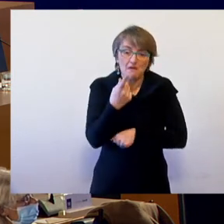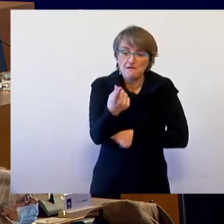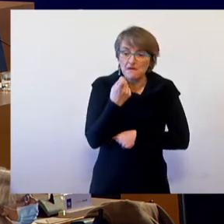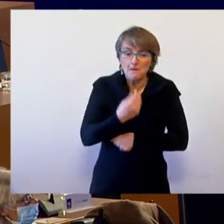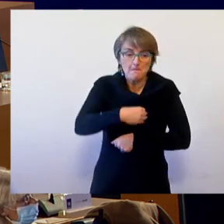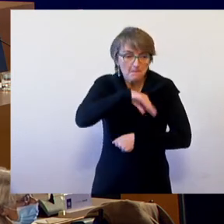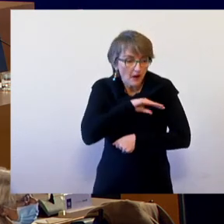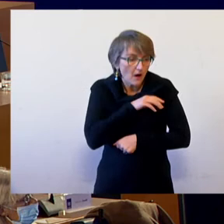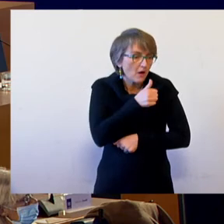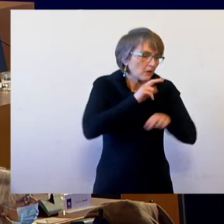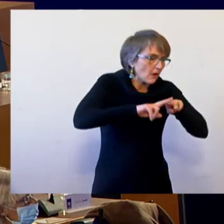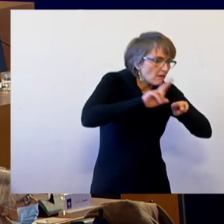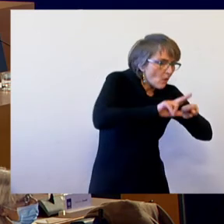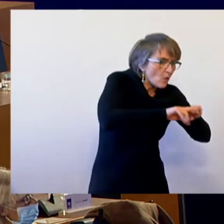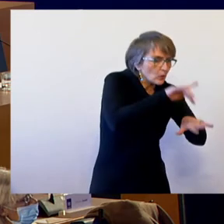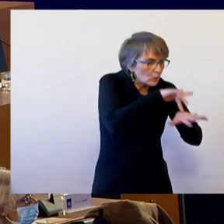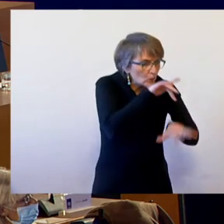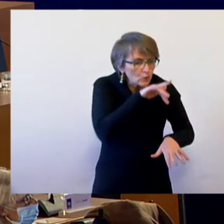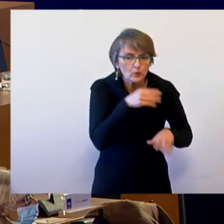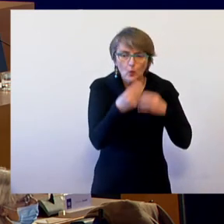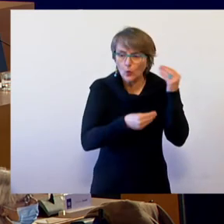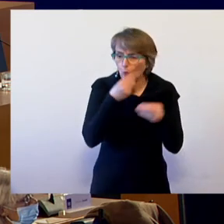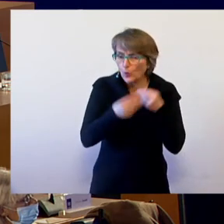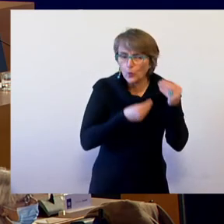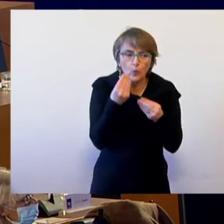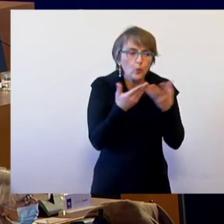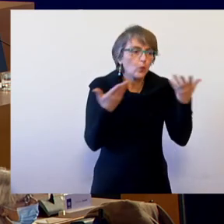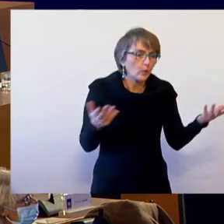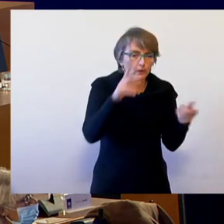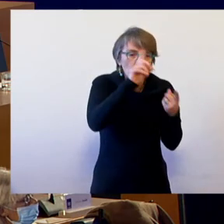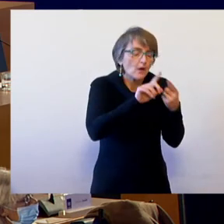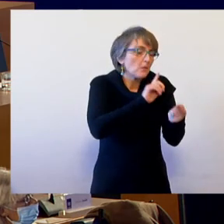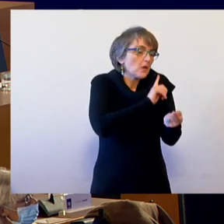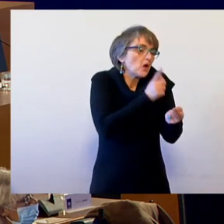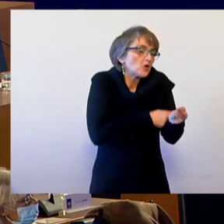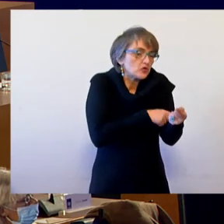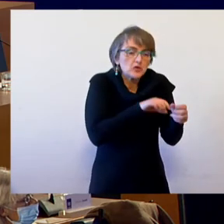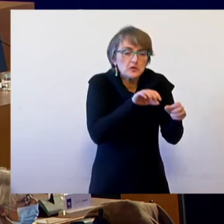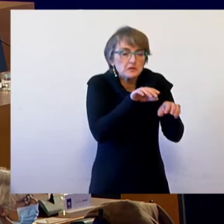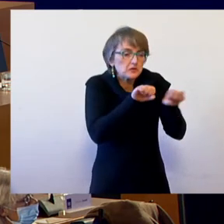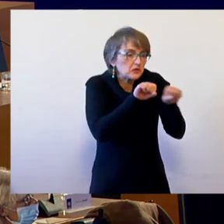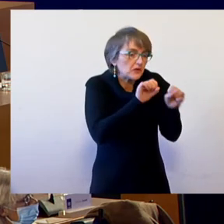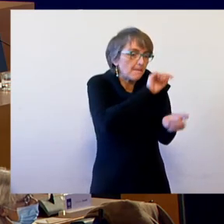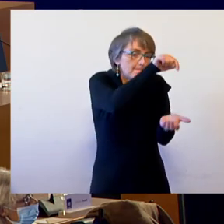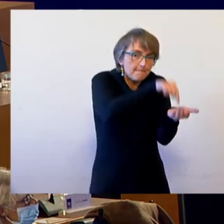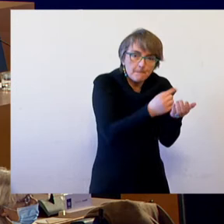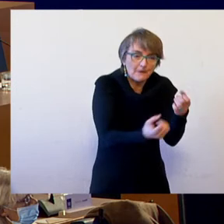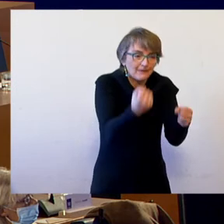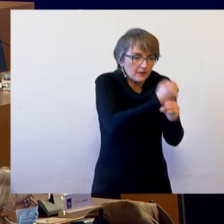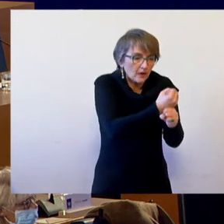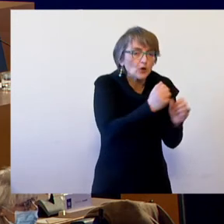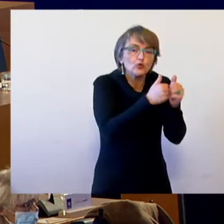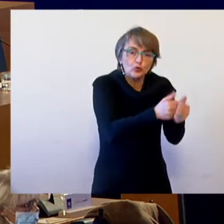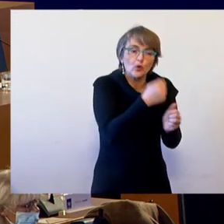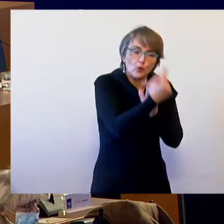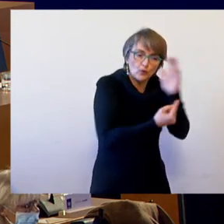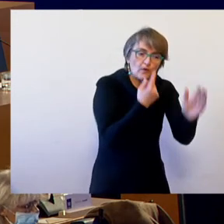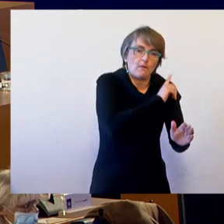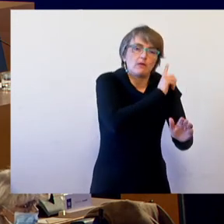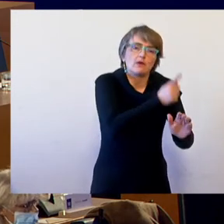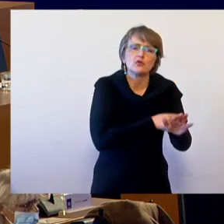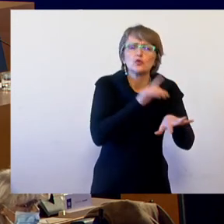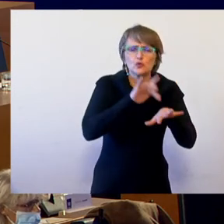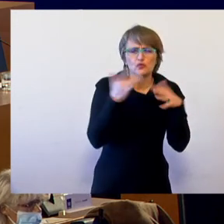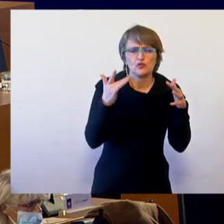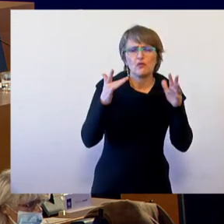opération soit de travaux, soit d'installation d'un dispositif énergétique utilisant une ressource renouvelable. Vous en avez parlé tout à l'heure, puisque nous